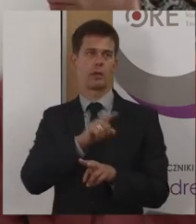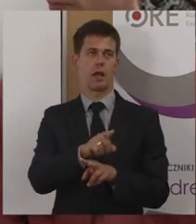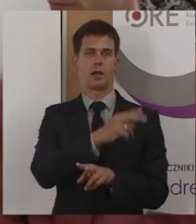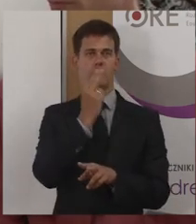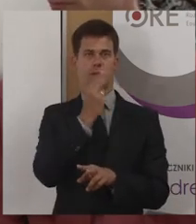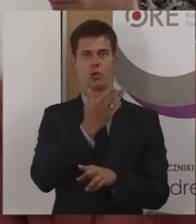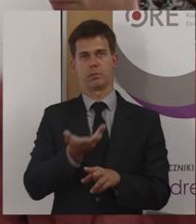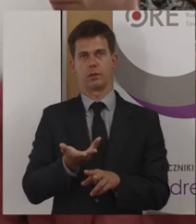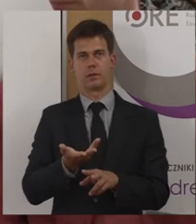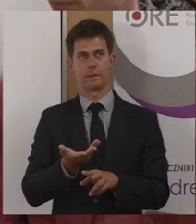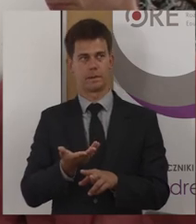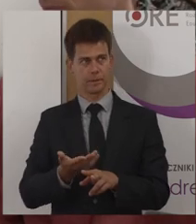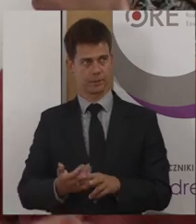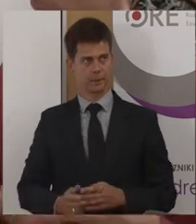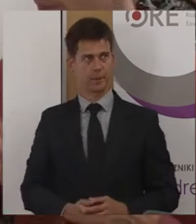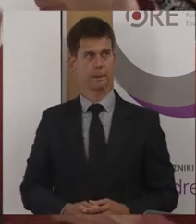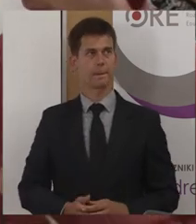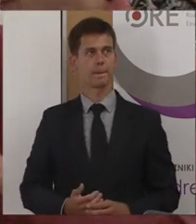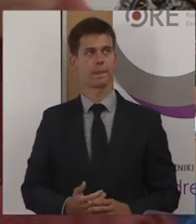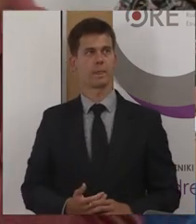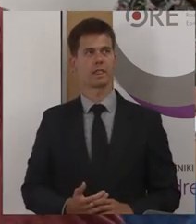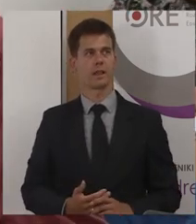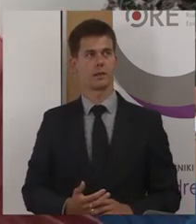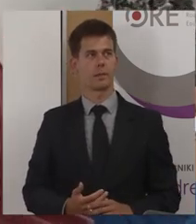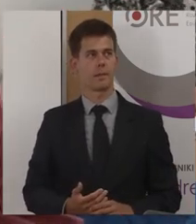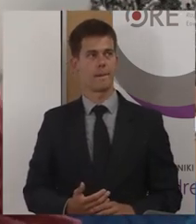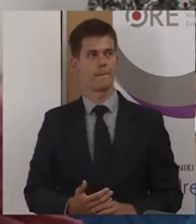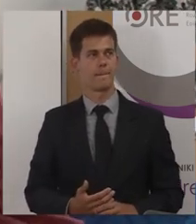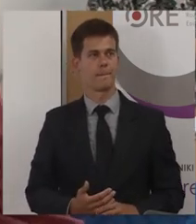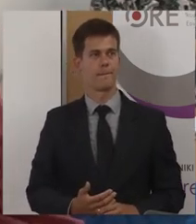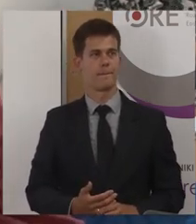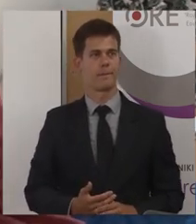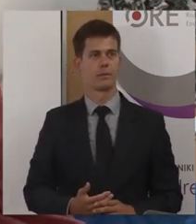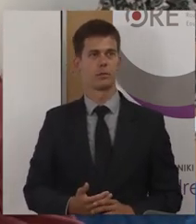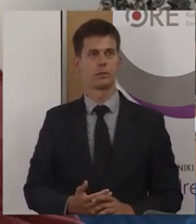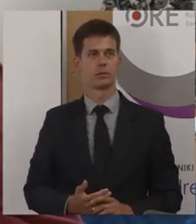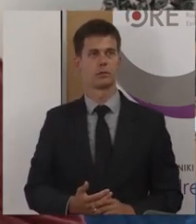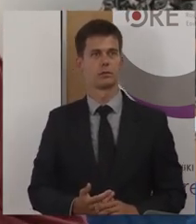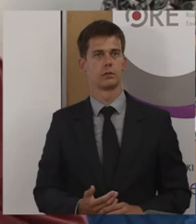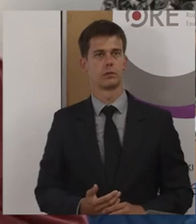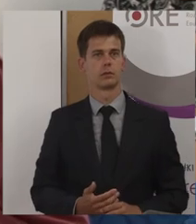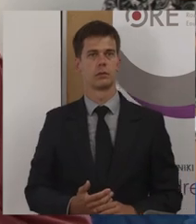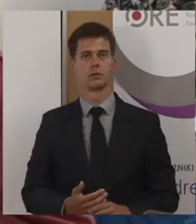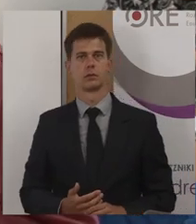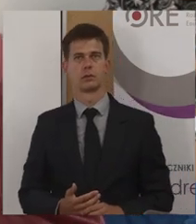momencie kończy, no ale to też problem dla osób słabowidzących, dla dyslektyków, tak?